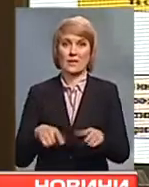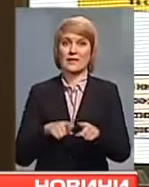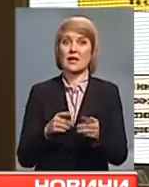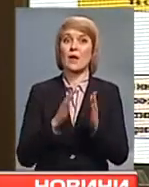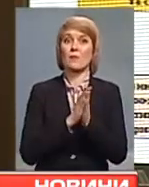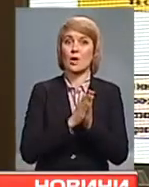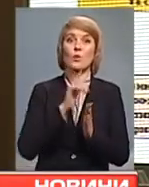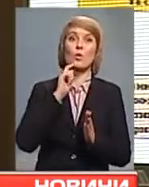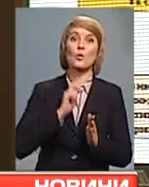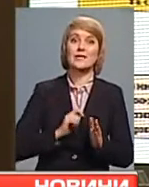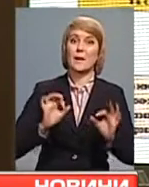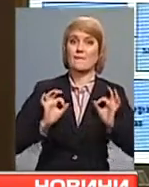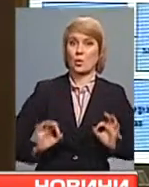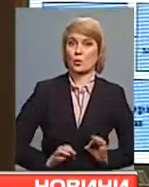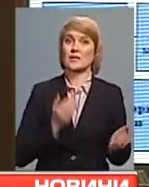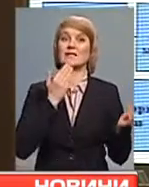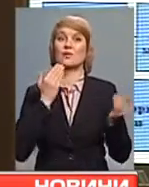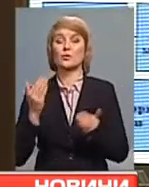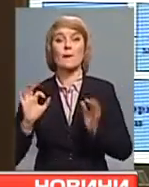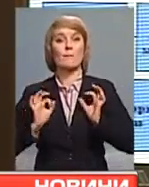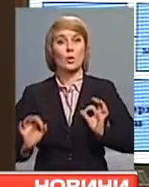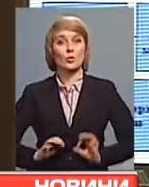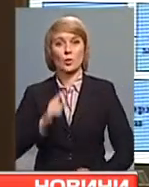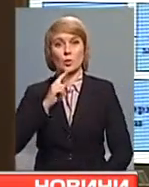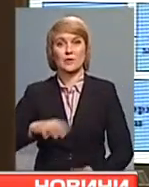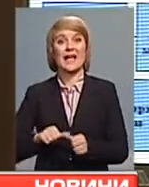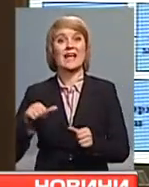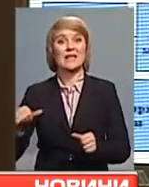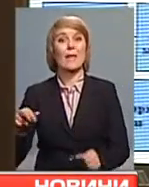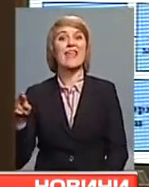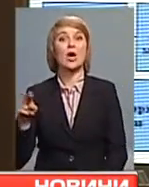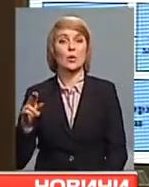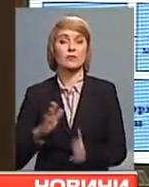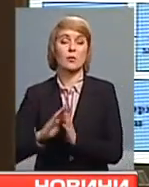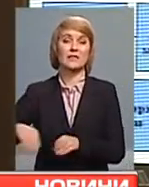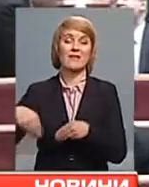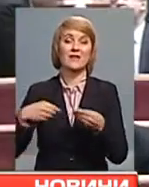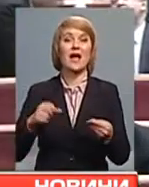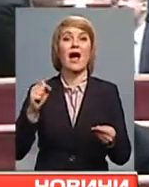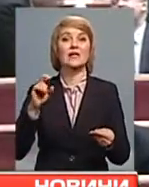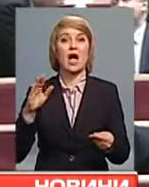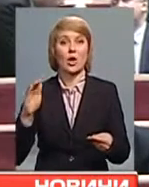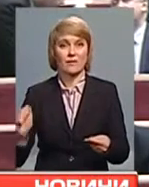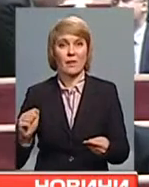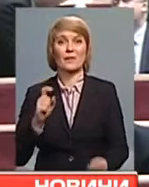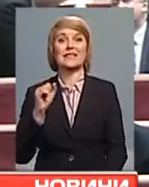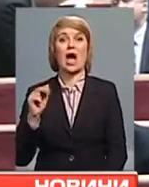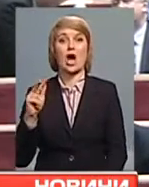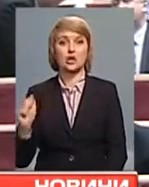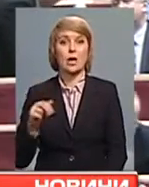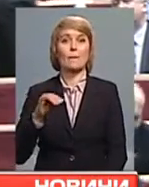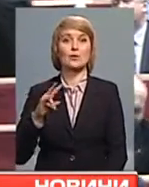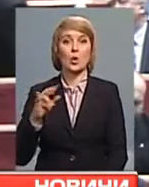до Генпрокуратури Росії. Крім самого Януковича, видати просять Миколу Азарова, Віталія Захарченка, Віктора Пшонку та